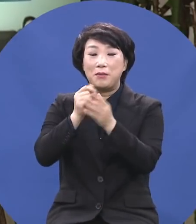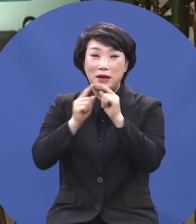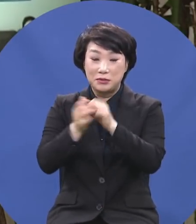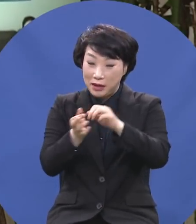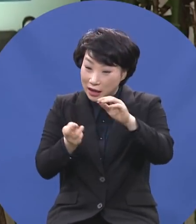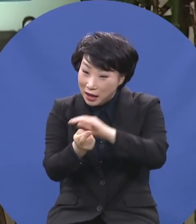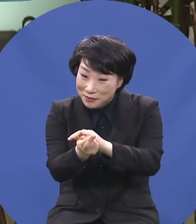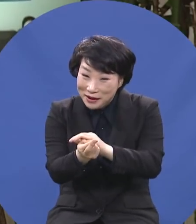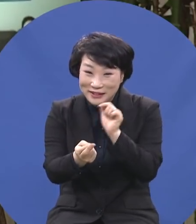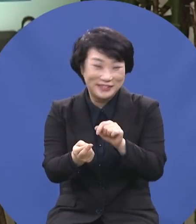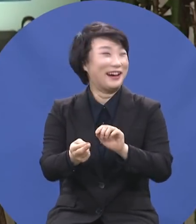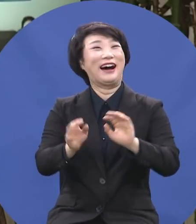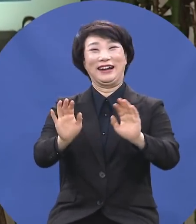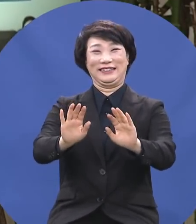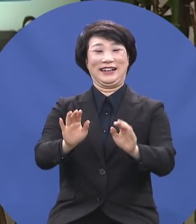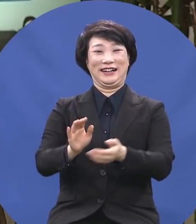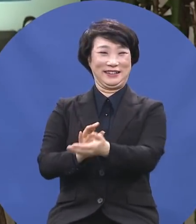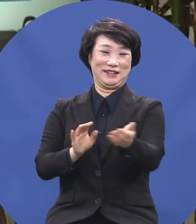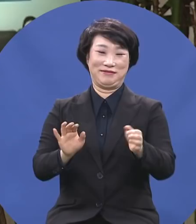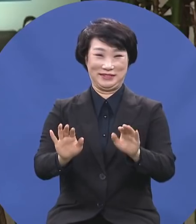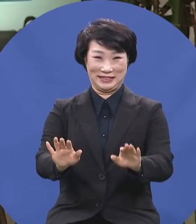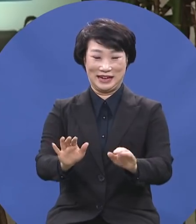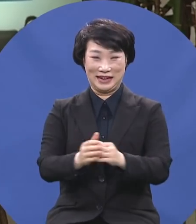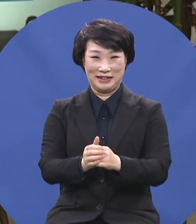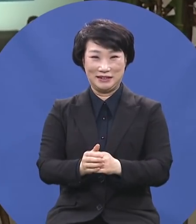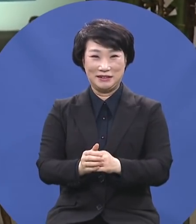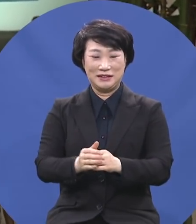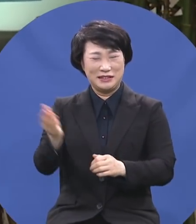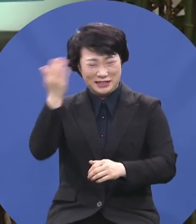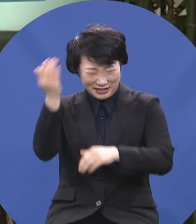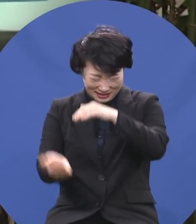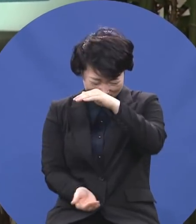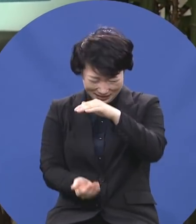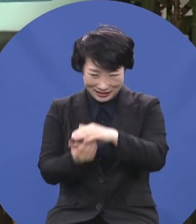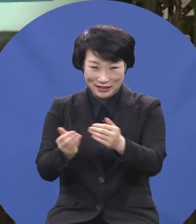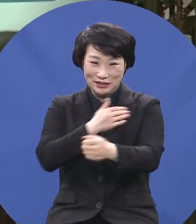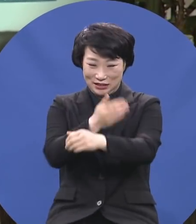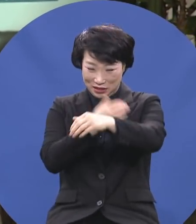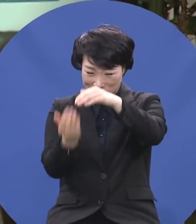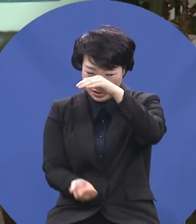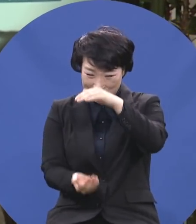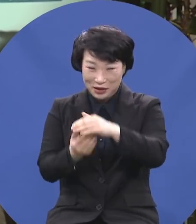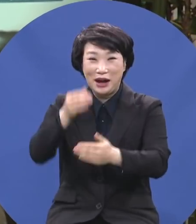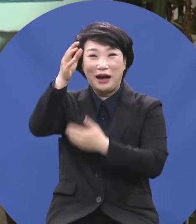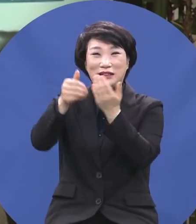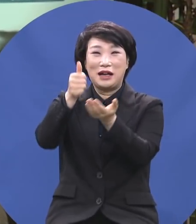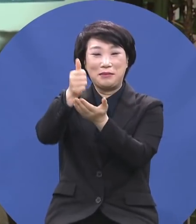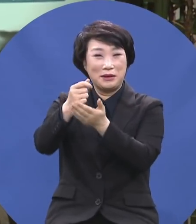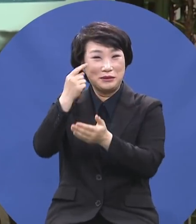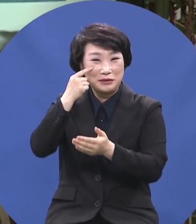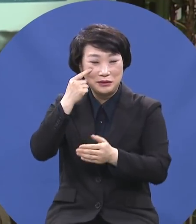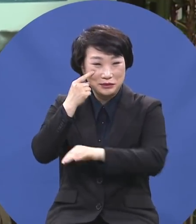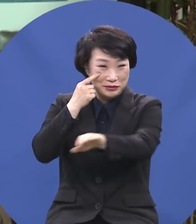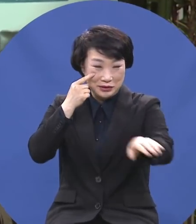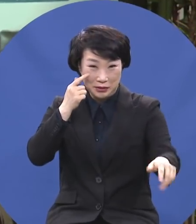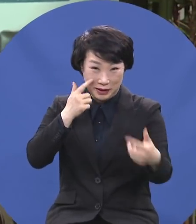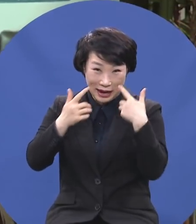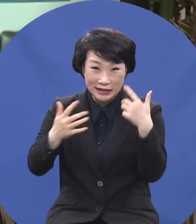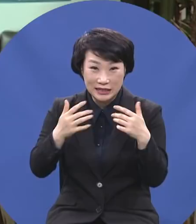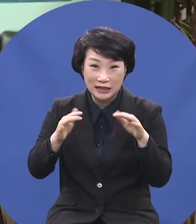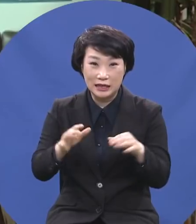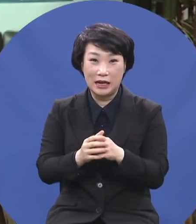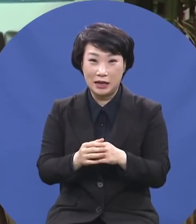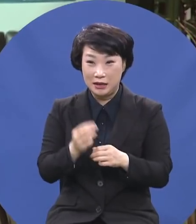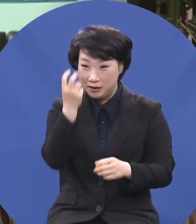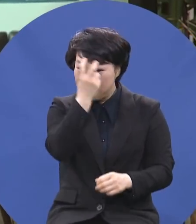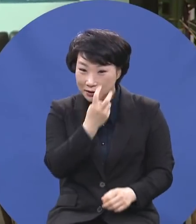MRI가 아니요 CT가 아니요 아주 전지하시고 전능하신 하나님의 눈으로